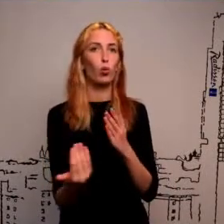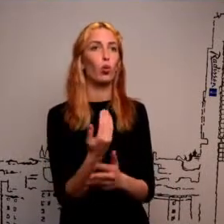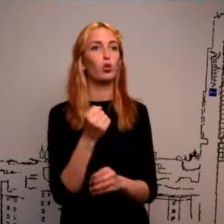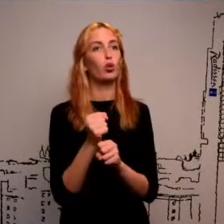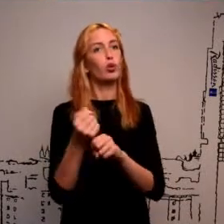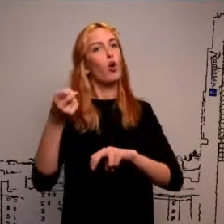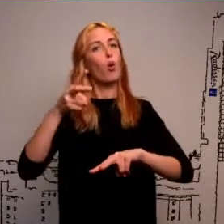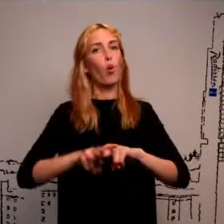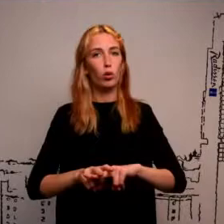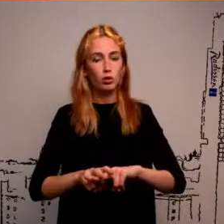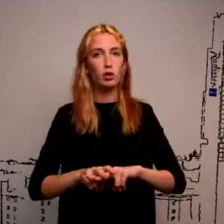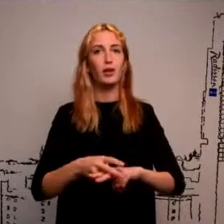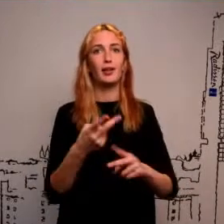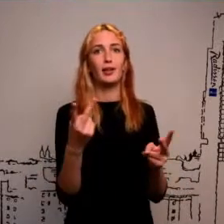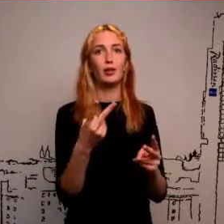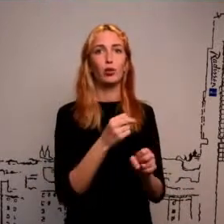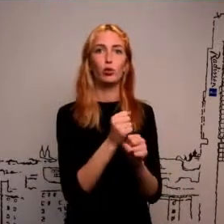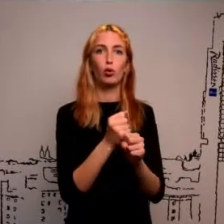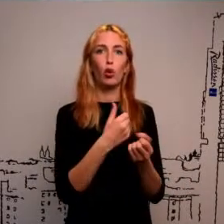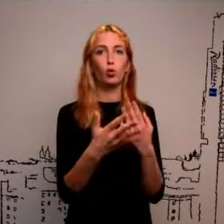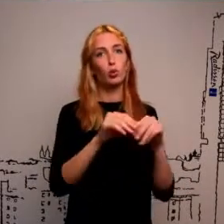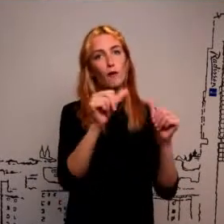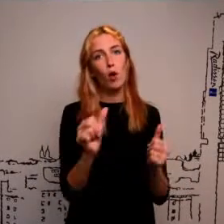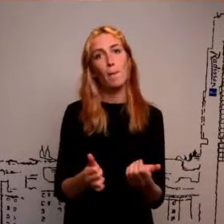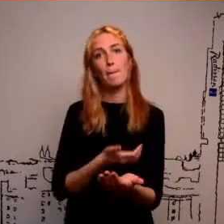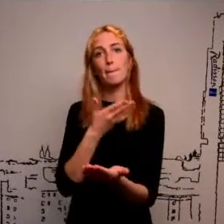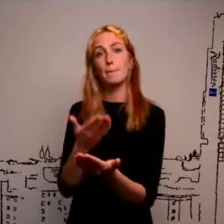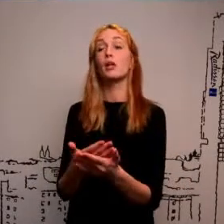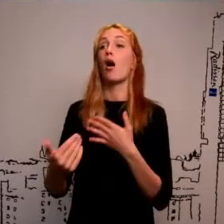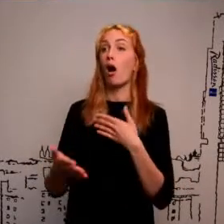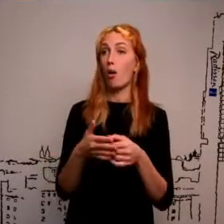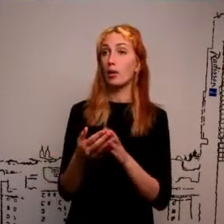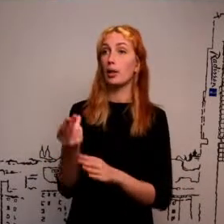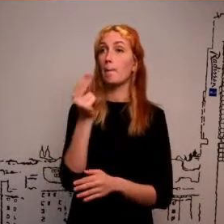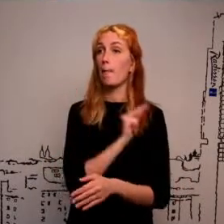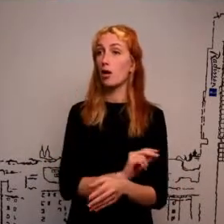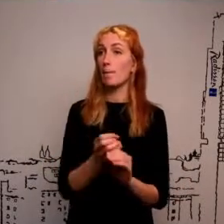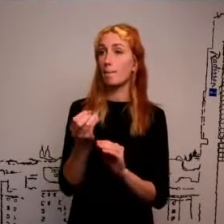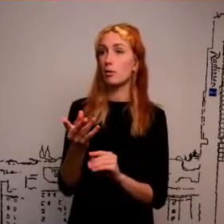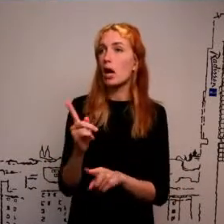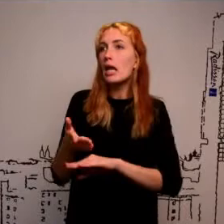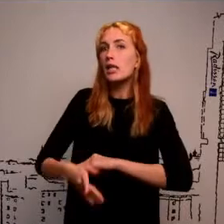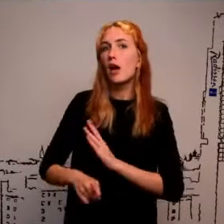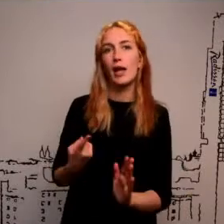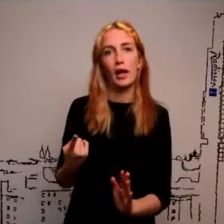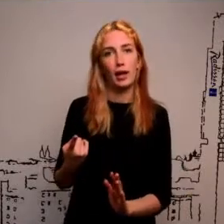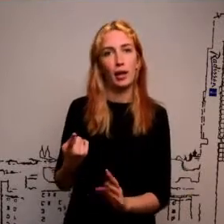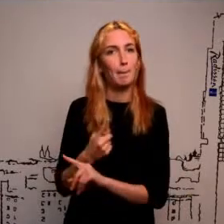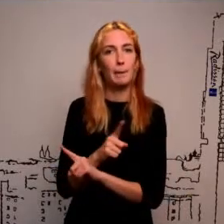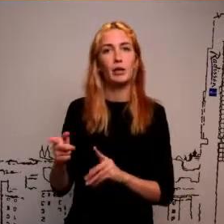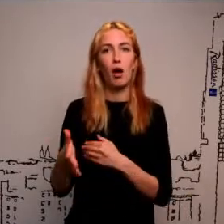sellist töösuhte vormi, et me maksame ametlikult palka, aga saad lisaks veel, mitte ametlikult,